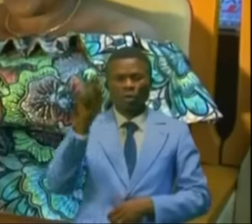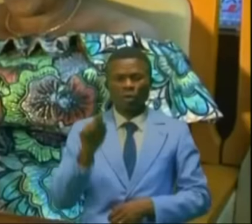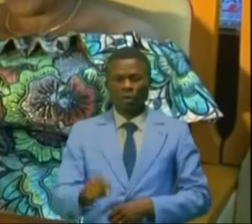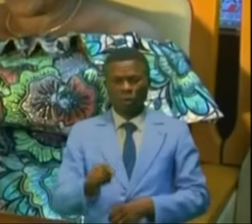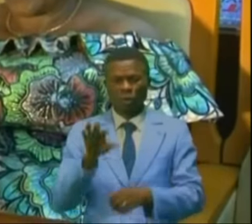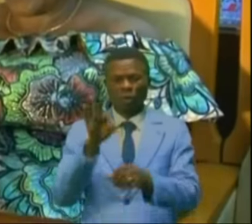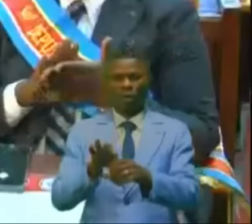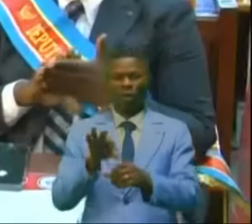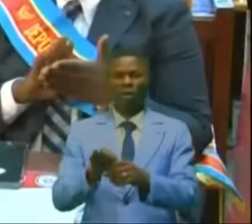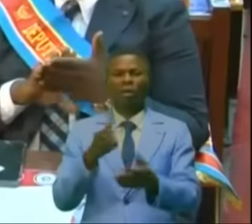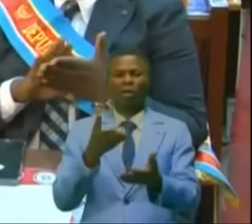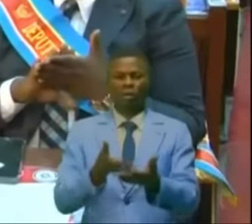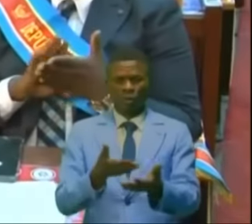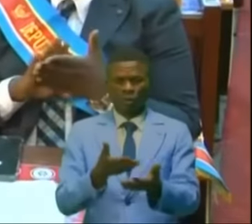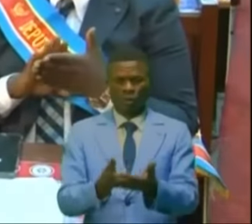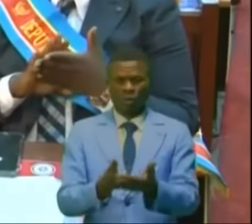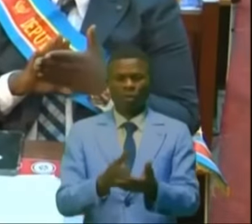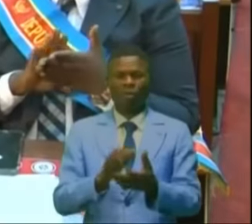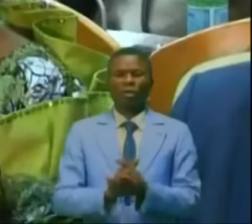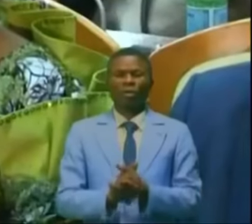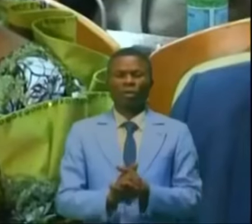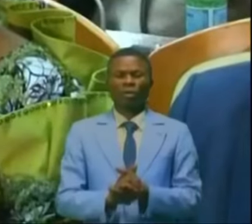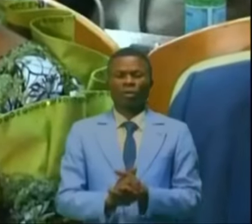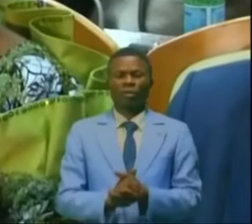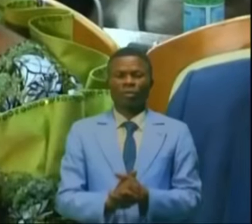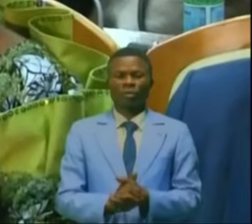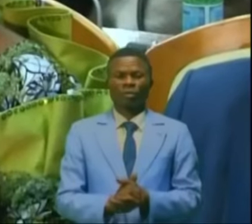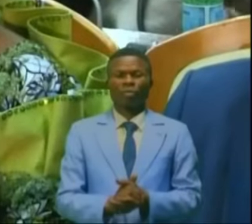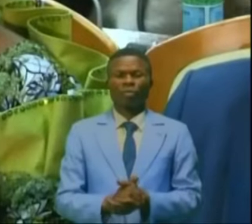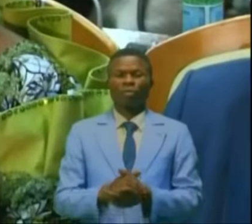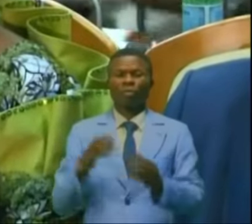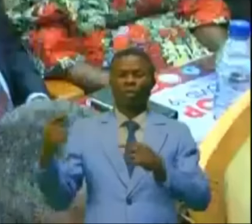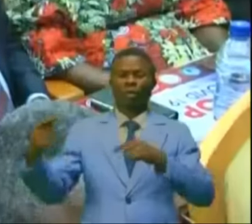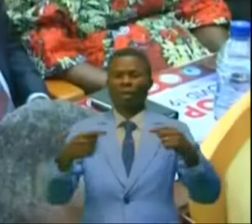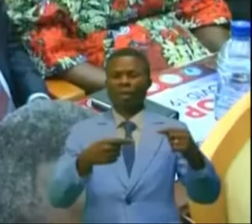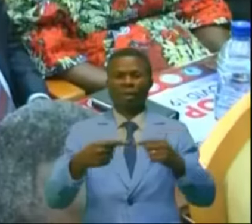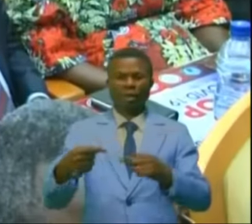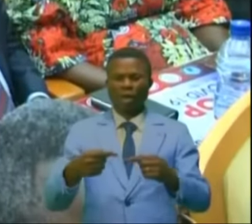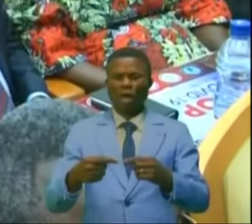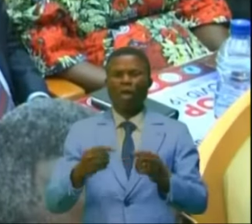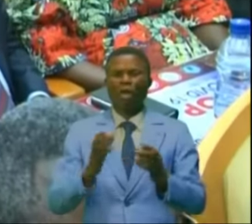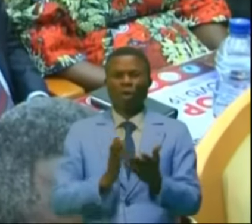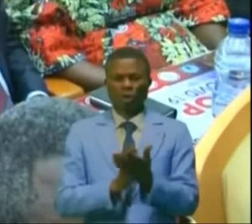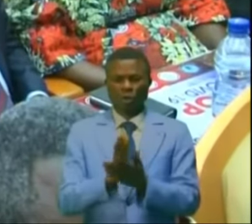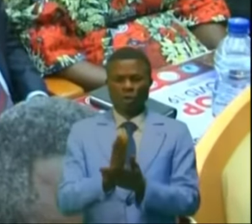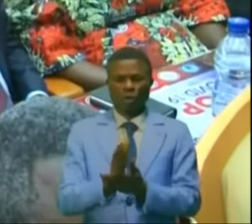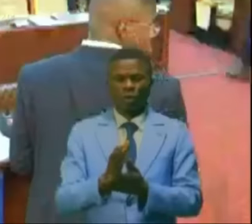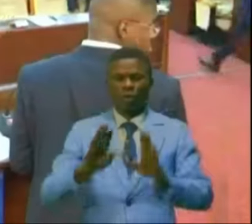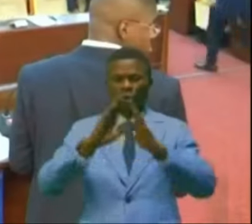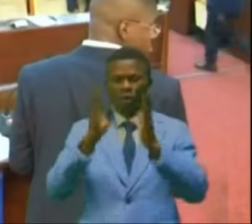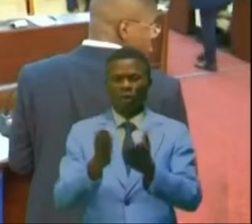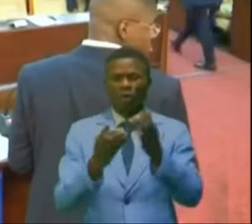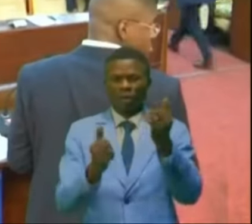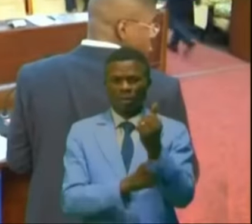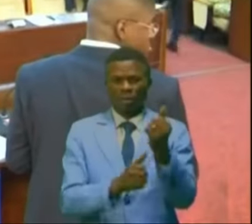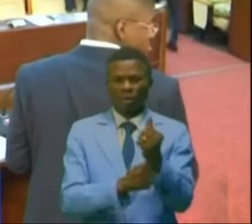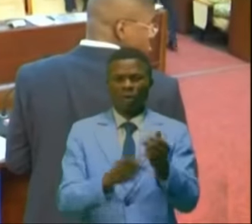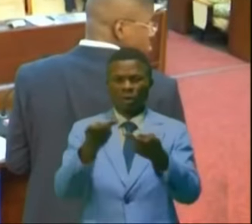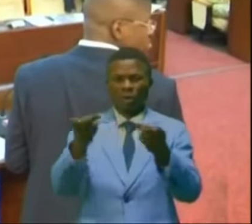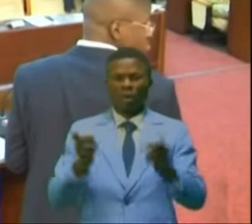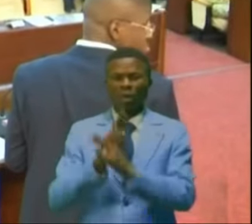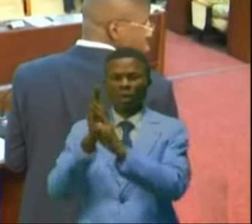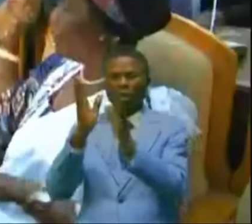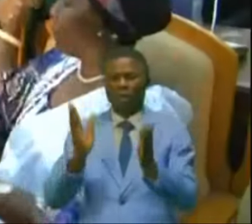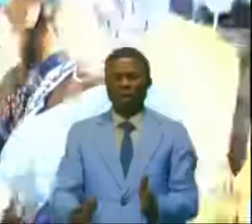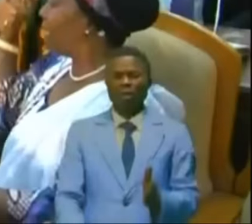suffrages exprimés par leurs collègues nationaux. La compétition était très serrée entre les compétiteurs au poste de rapporteur